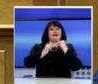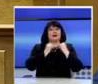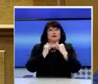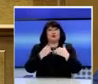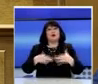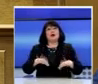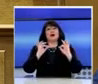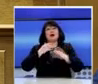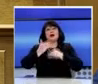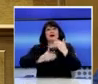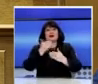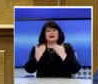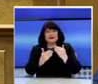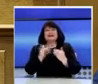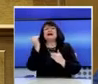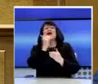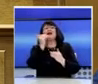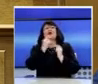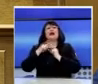για rapid test.